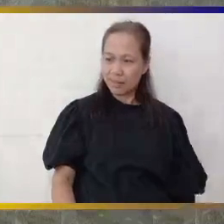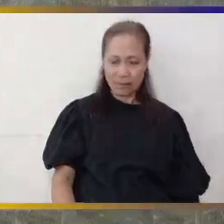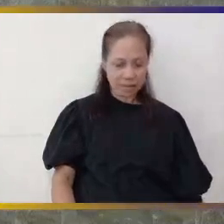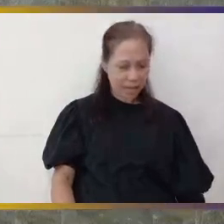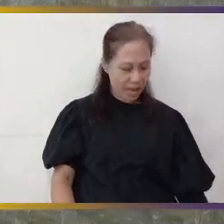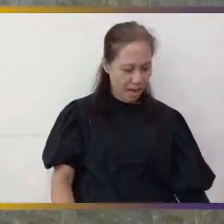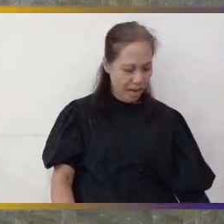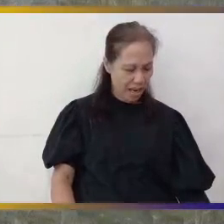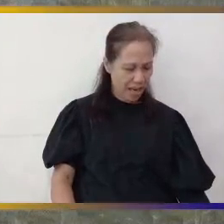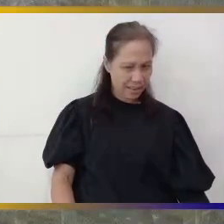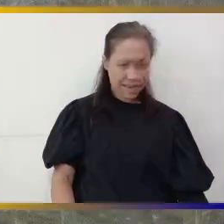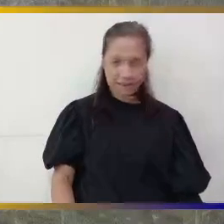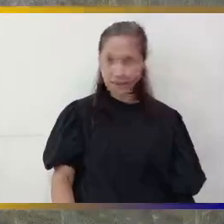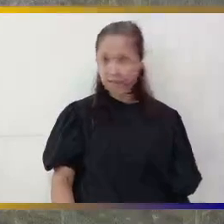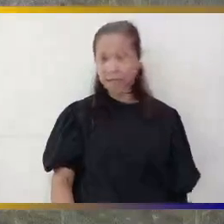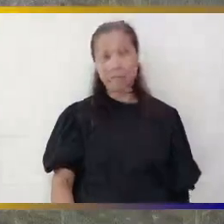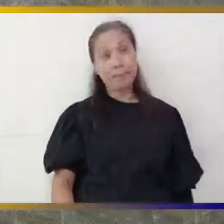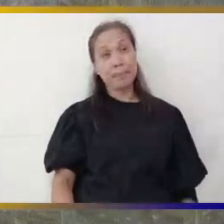mga